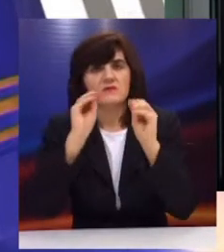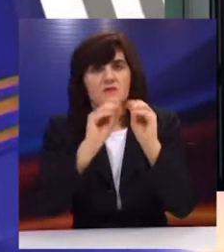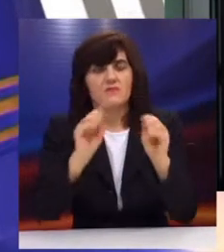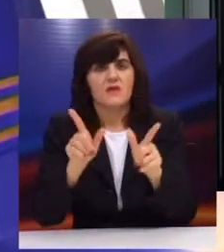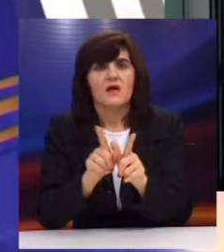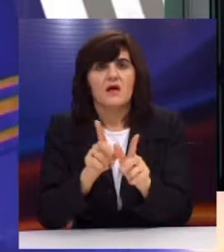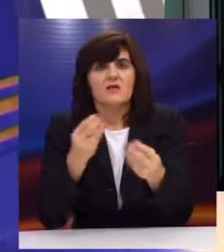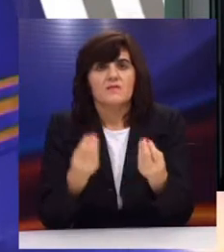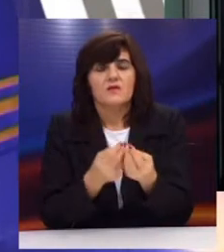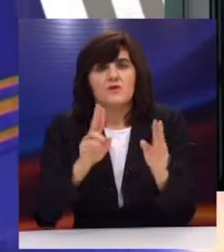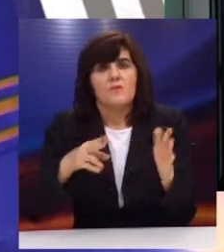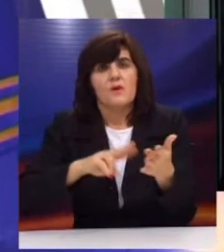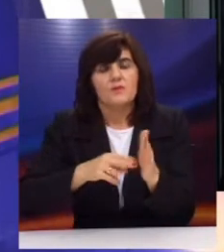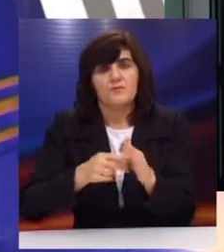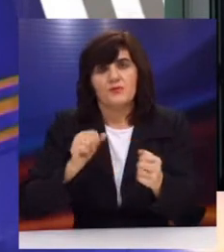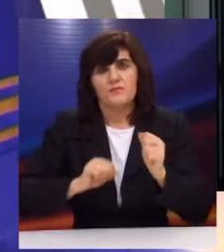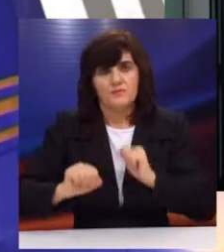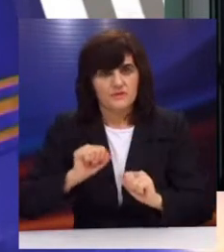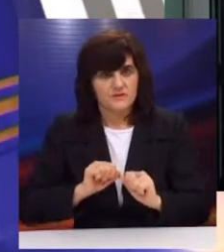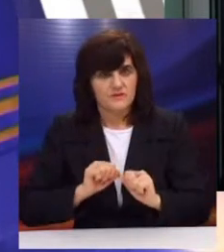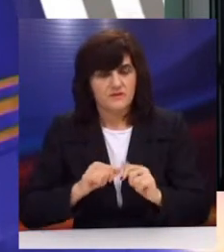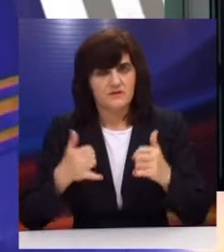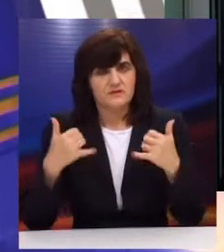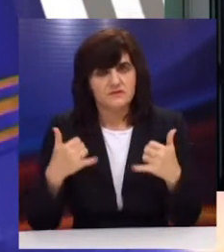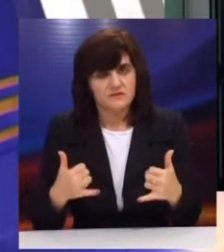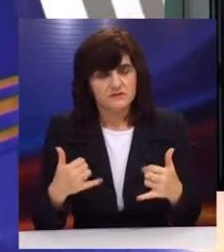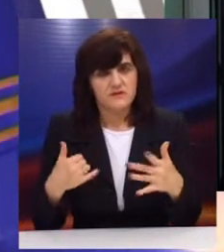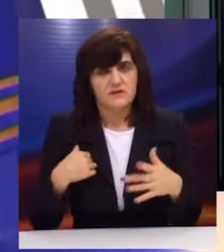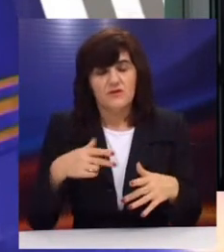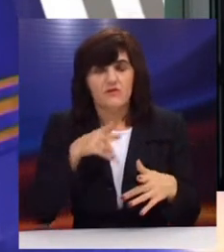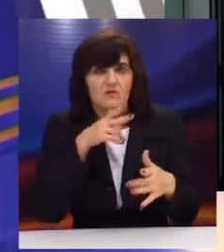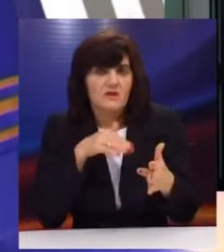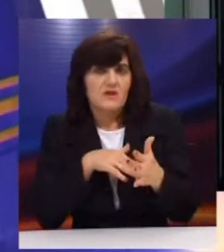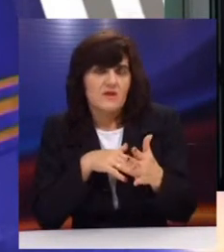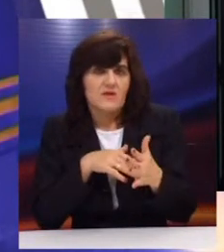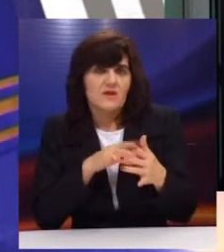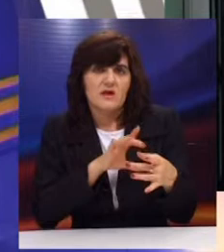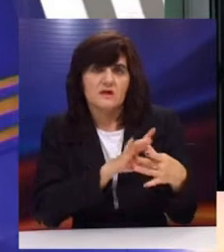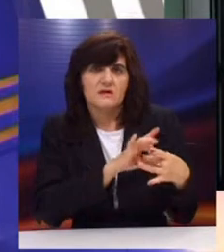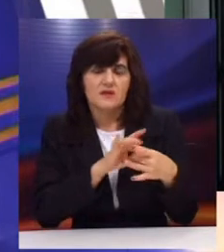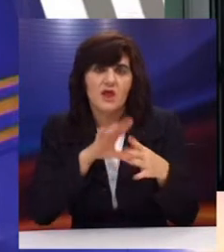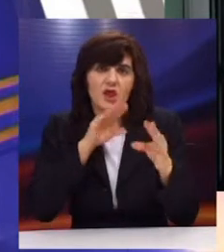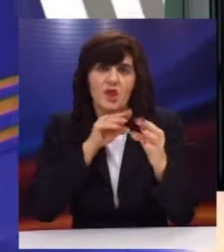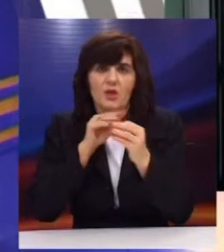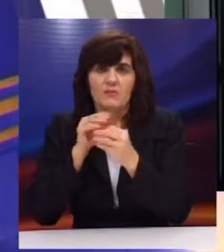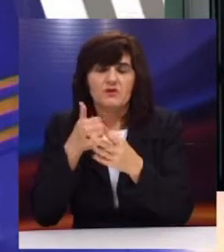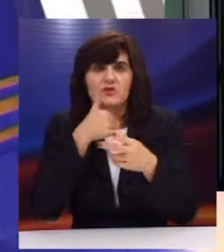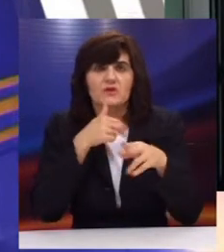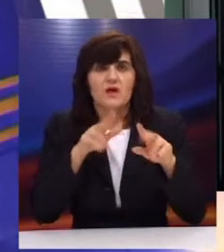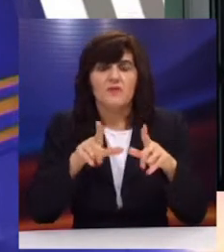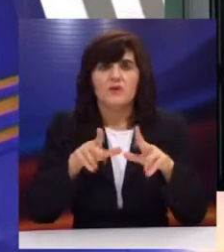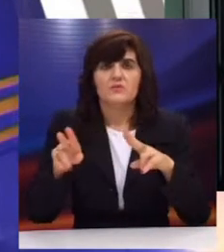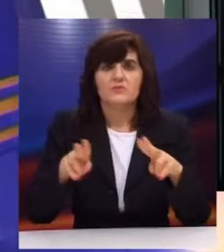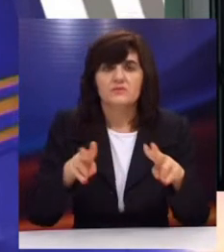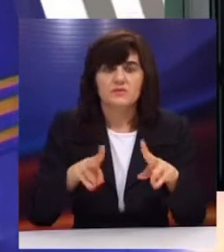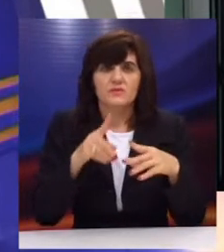onda kada postoji neki problem. Upravo ono što mi želimo ovde da ukažemo jeste da treba da budemo aktivni, da treba da pričamo o tome šta